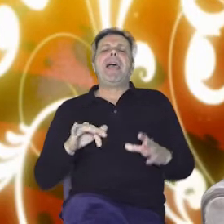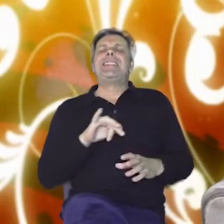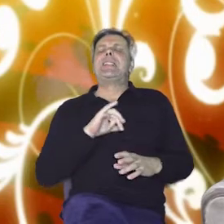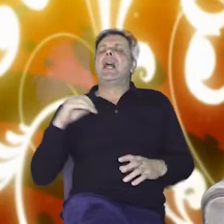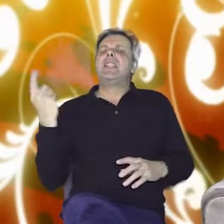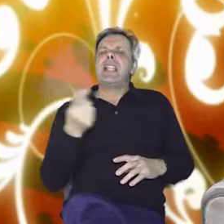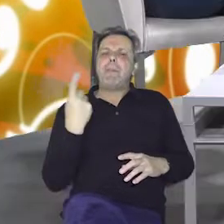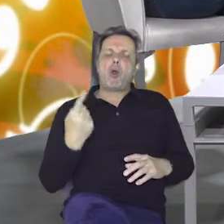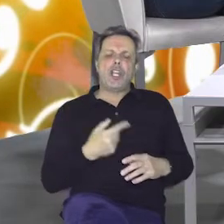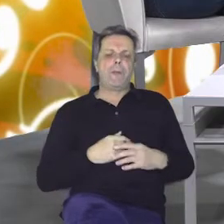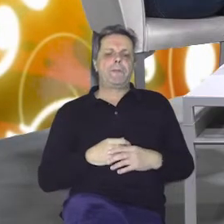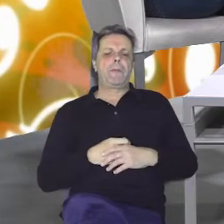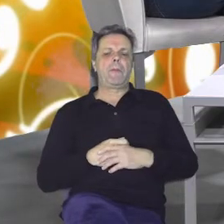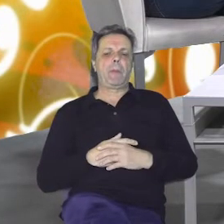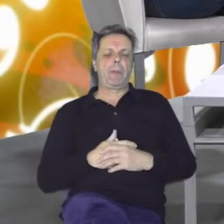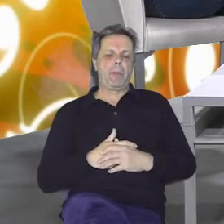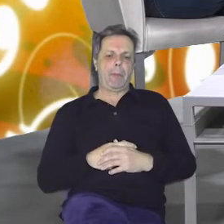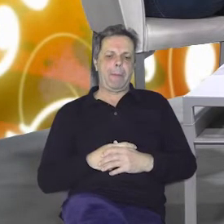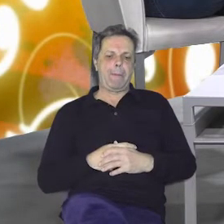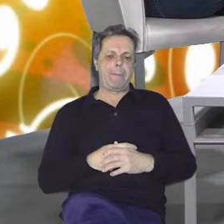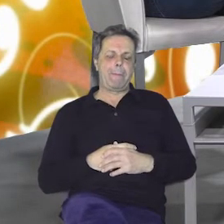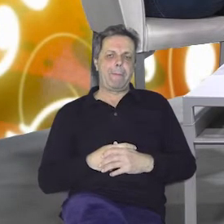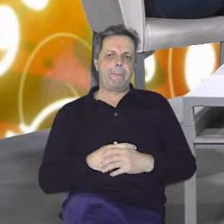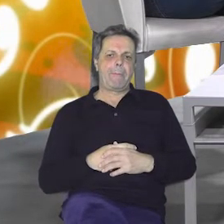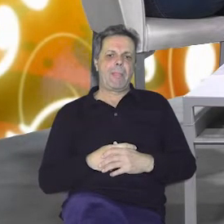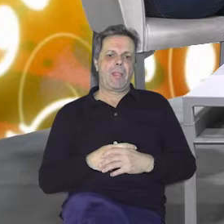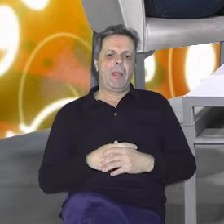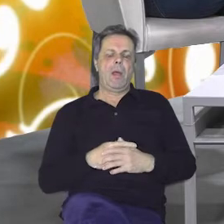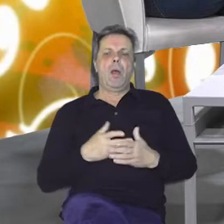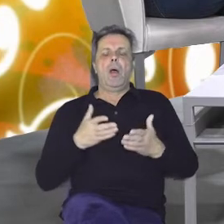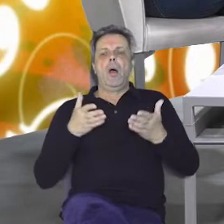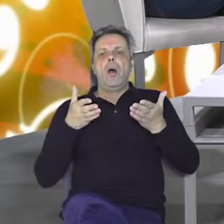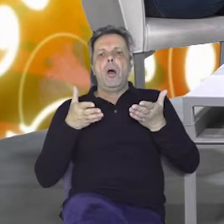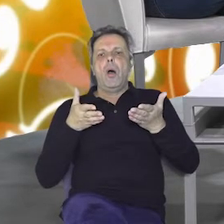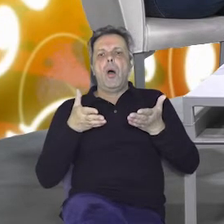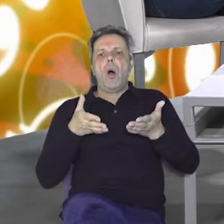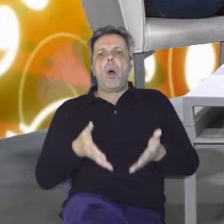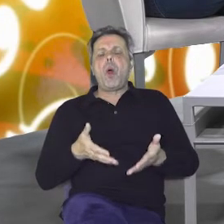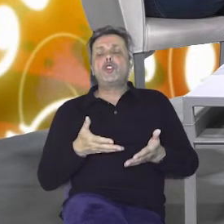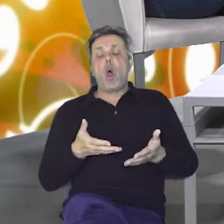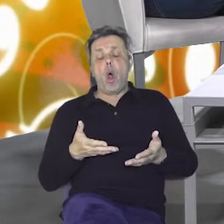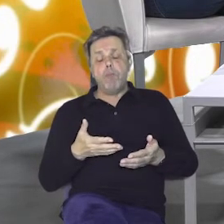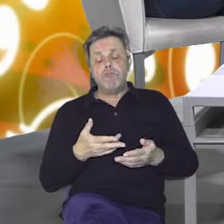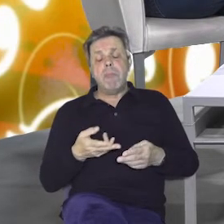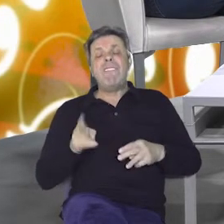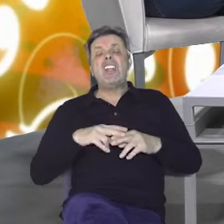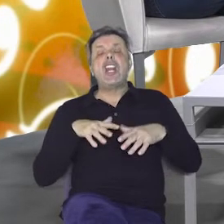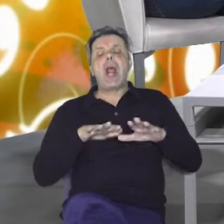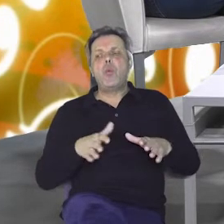da uvijek neko imamo upravo to. Jer ono što većina ljudi koje odlazi